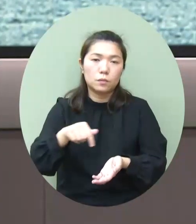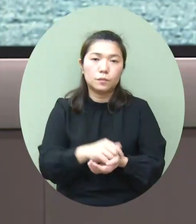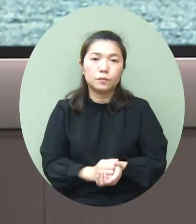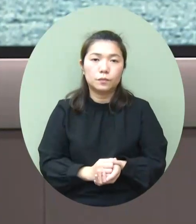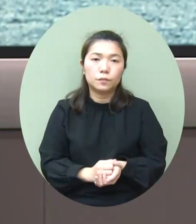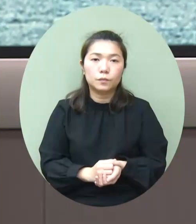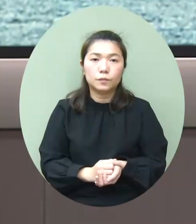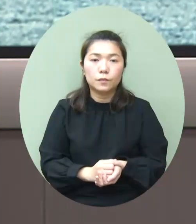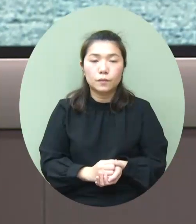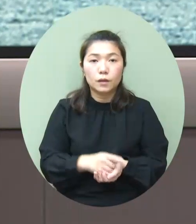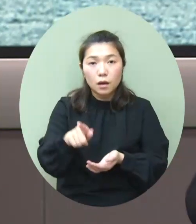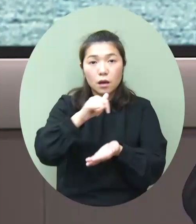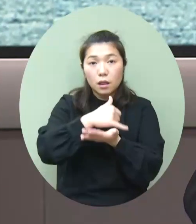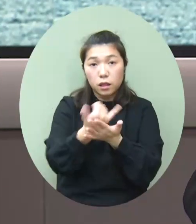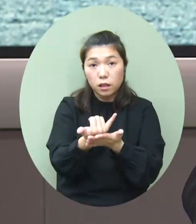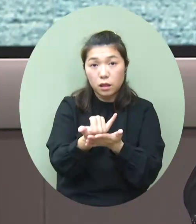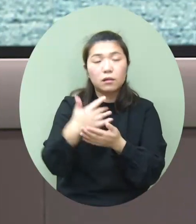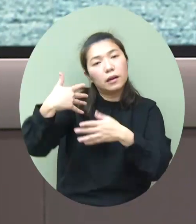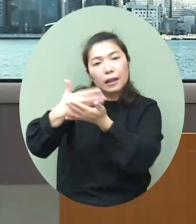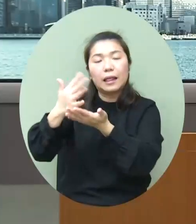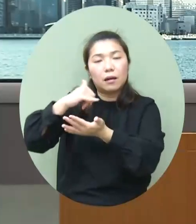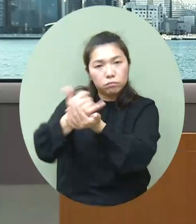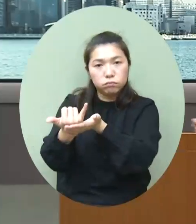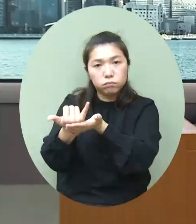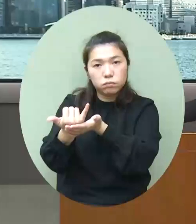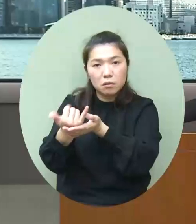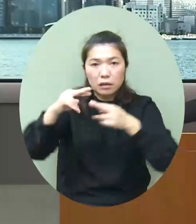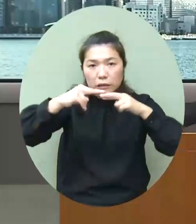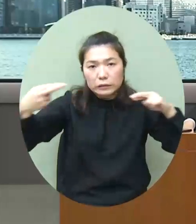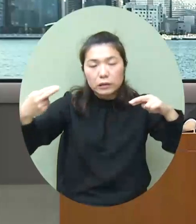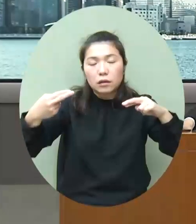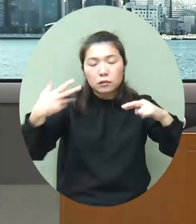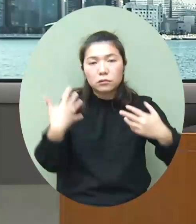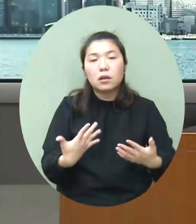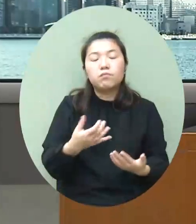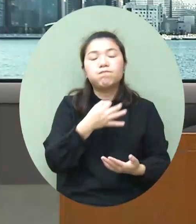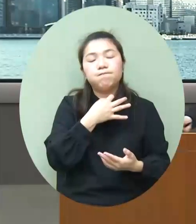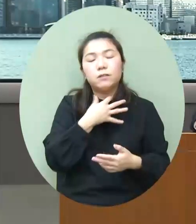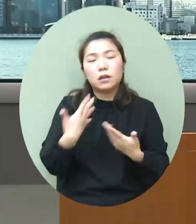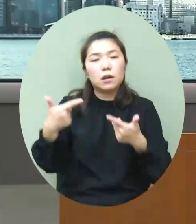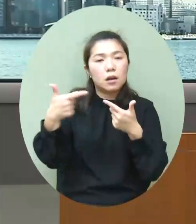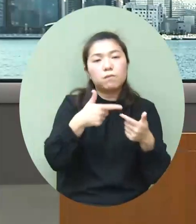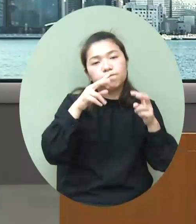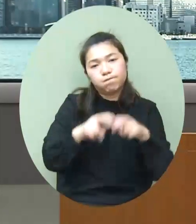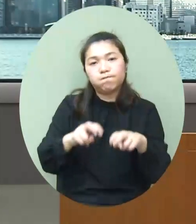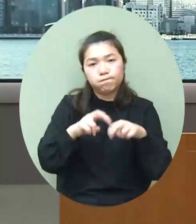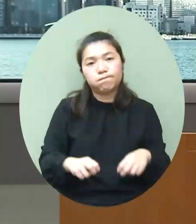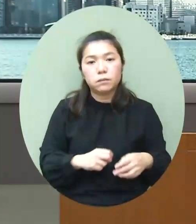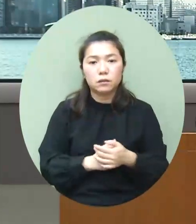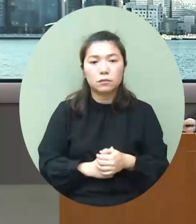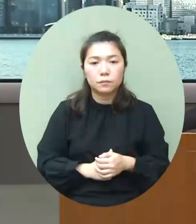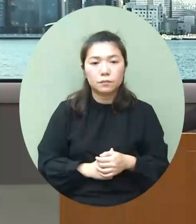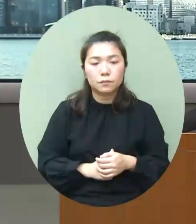另外一些死亡的案例的基因分析还在进行，前面中间的。